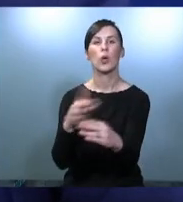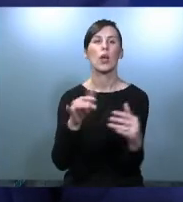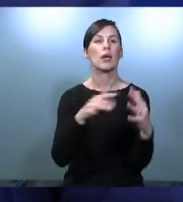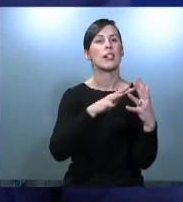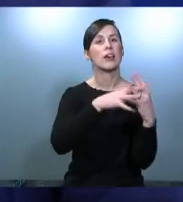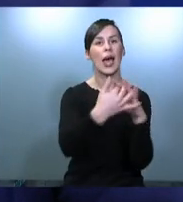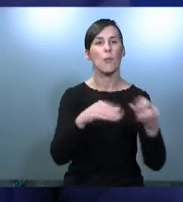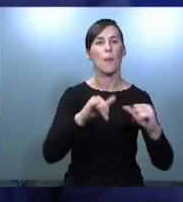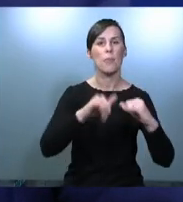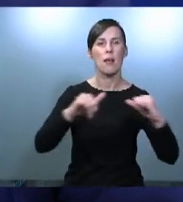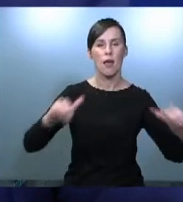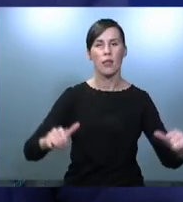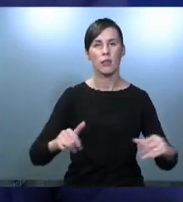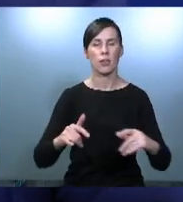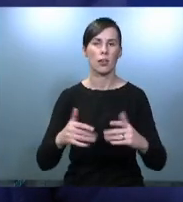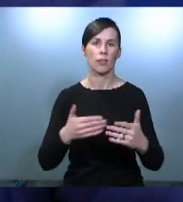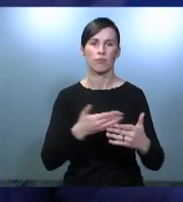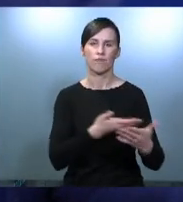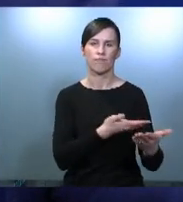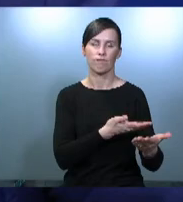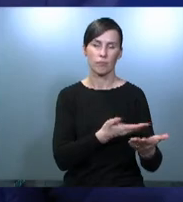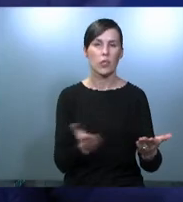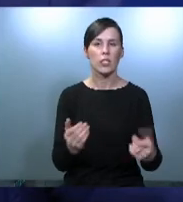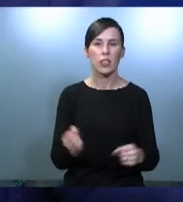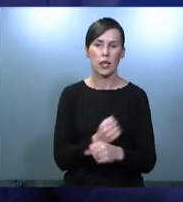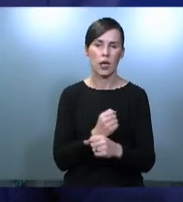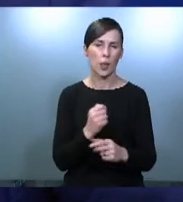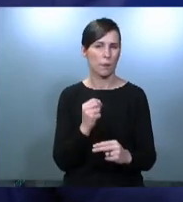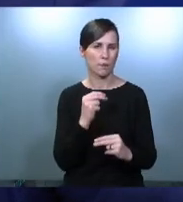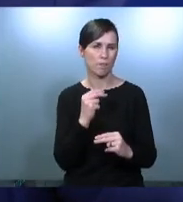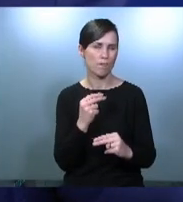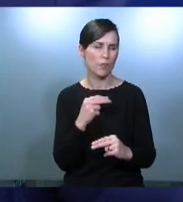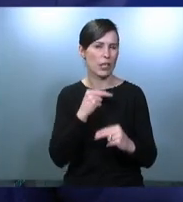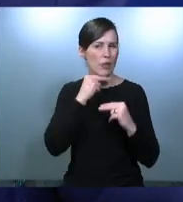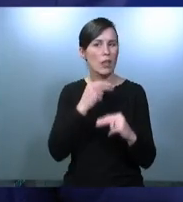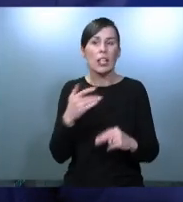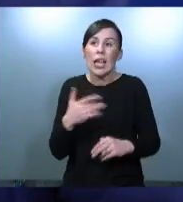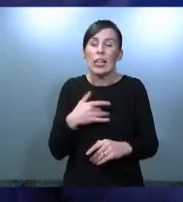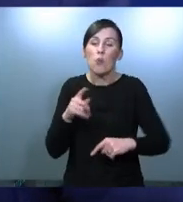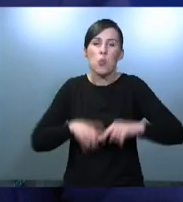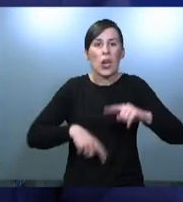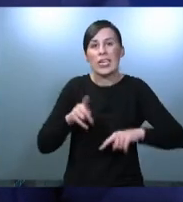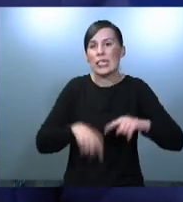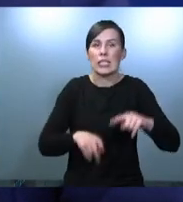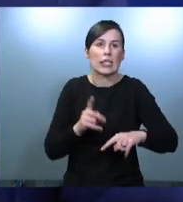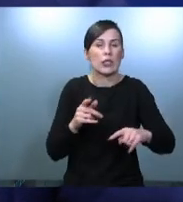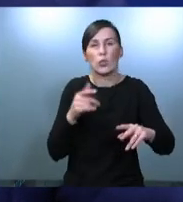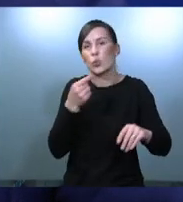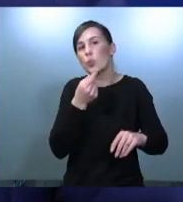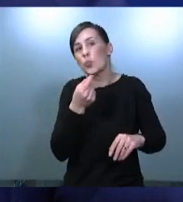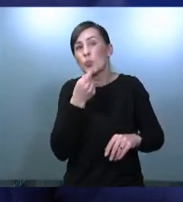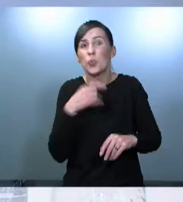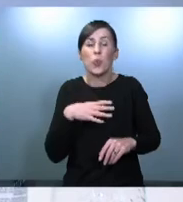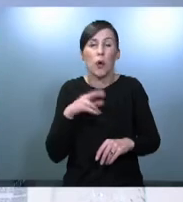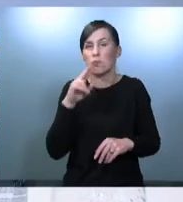vietų sukūrimui. Tikrai reikėtų toje vietoje sužiūrėti. Gal trūko politinės valios, gal trūko susiklausimo, ar viešai.